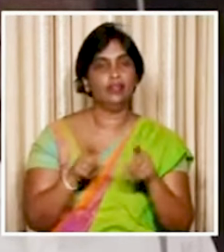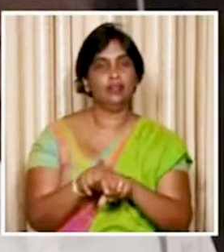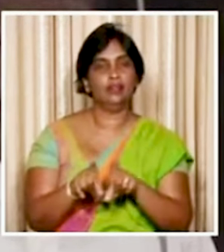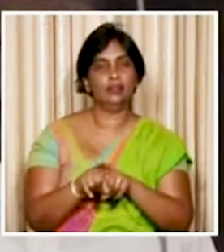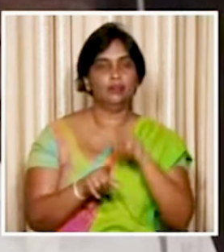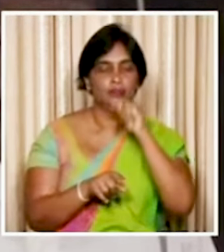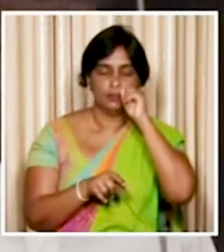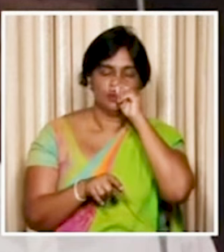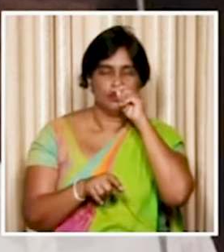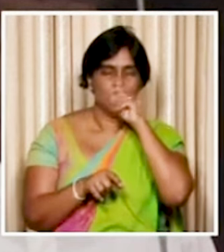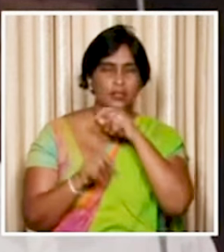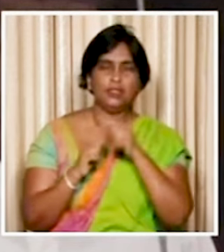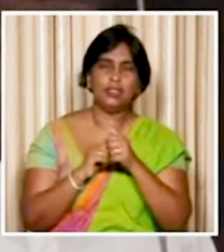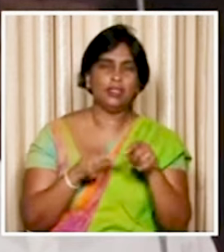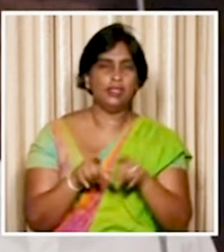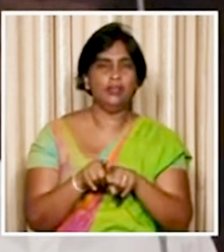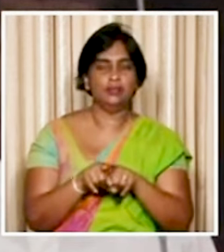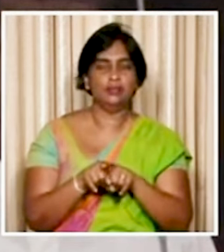ஓய்வூதியம் பெறுகிறவர்கள்,